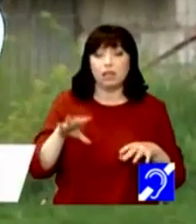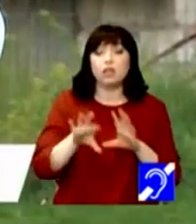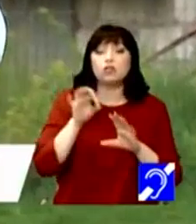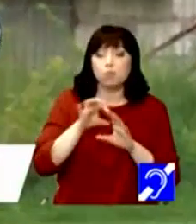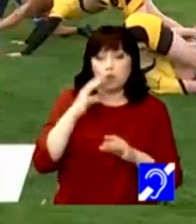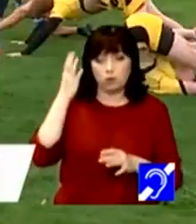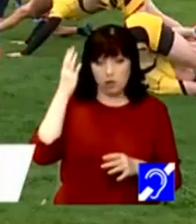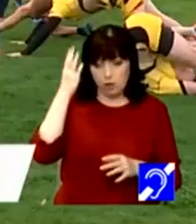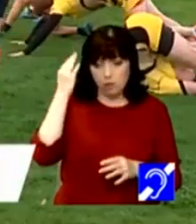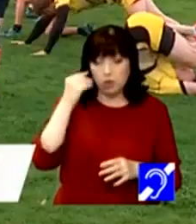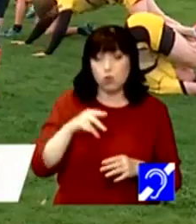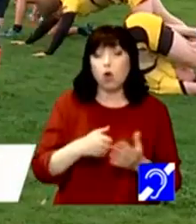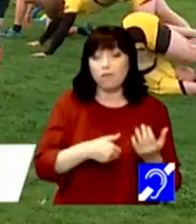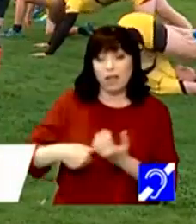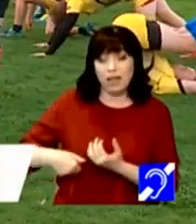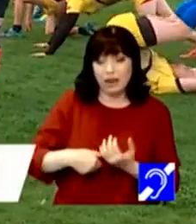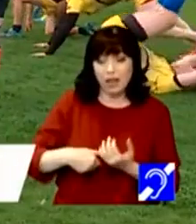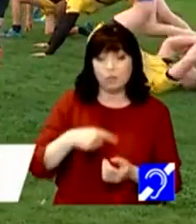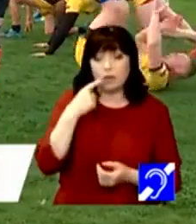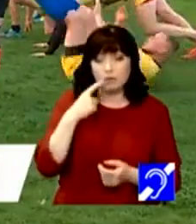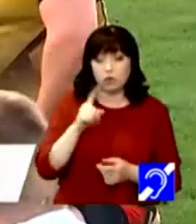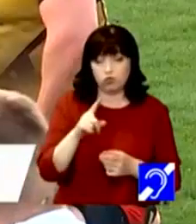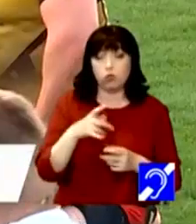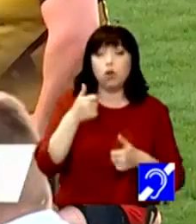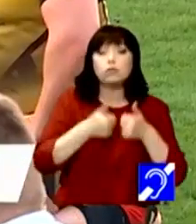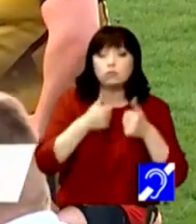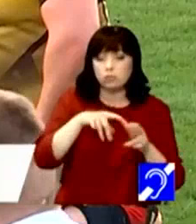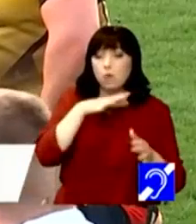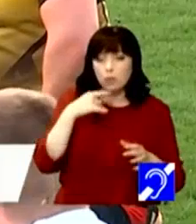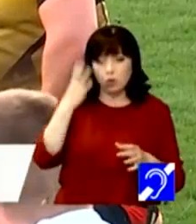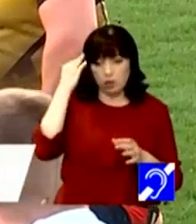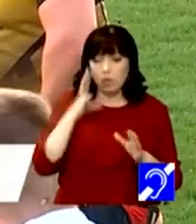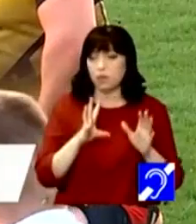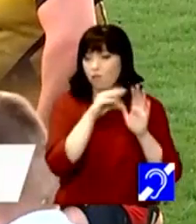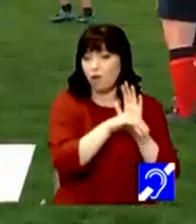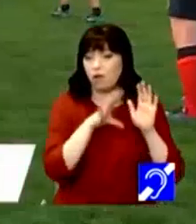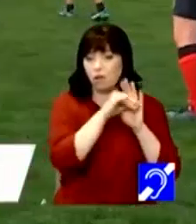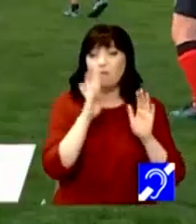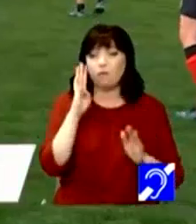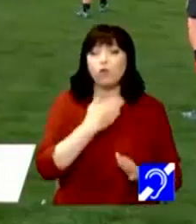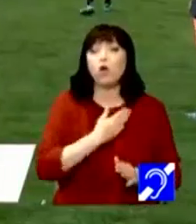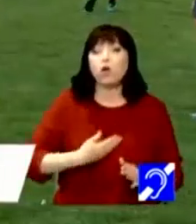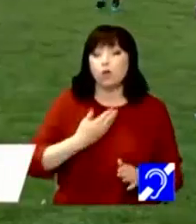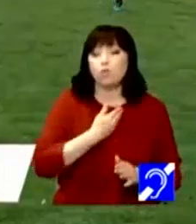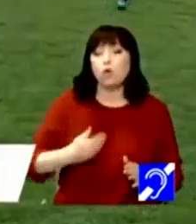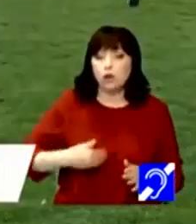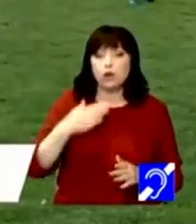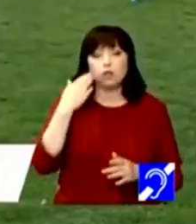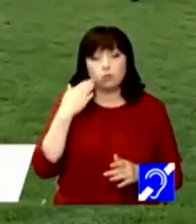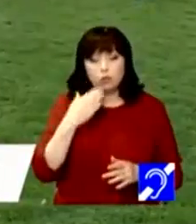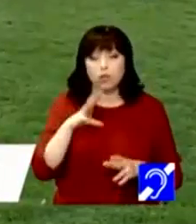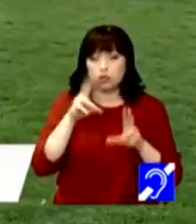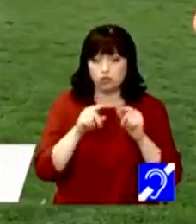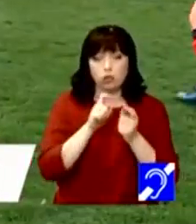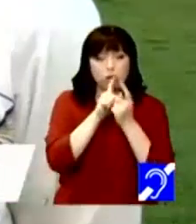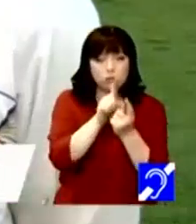Republicii Moldova de rugby spune că în campionatul României au crescut mulți jucători basarabeni care joacă acum la unele dintre cele mai importante